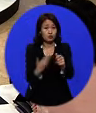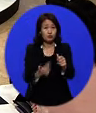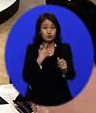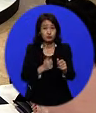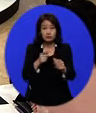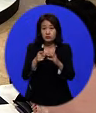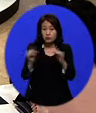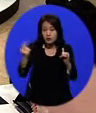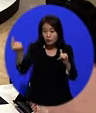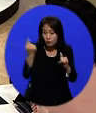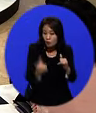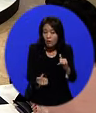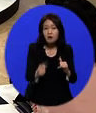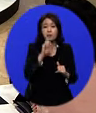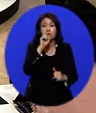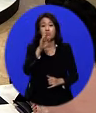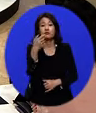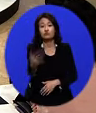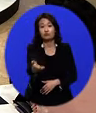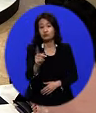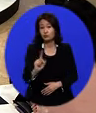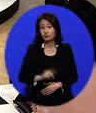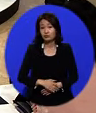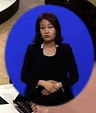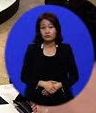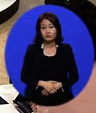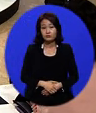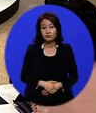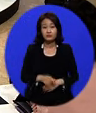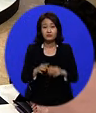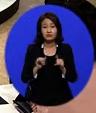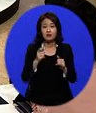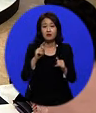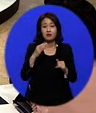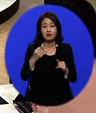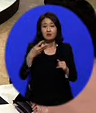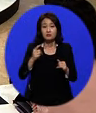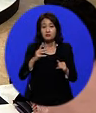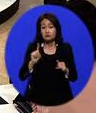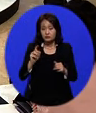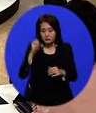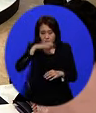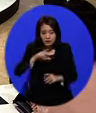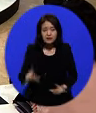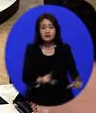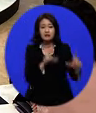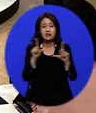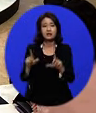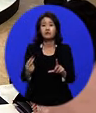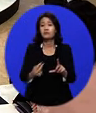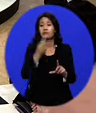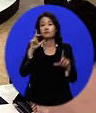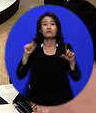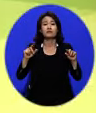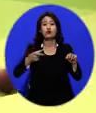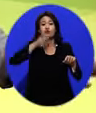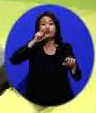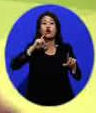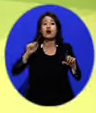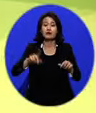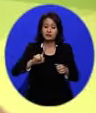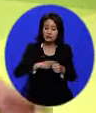그분이 오셔서 하신 말씀이 있어요. 그분들은 하브르타가 그냥 삶이에요. 공기처럼. 물처럼